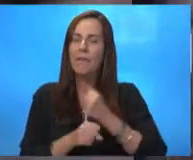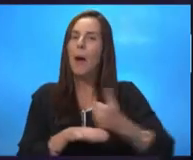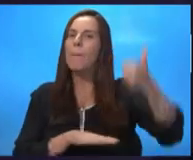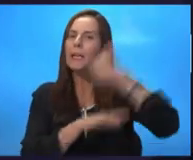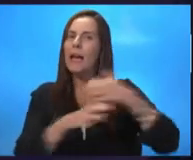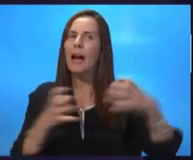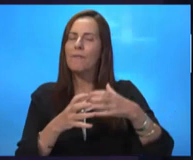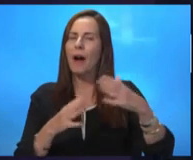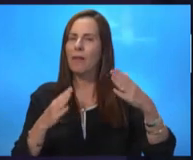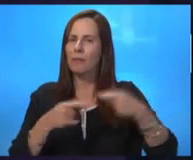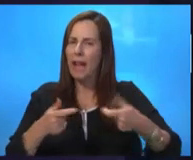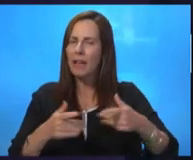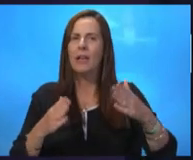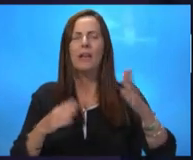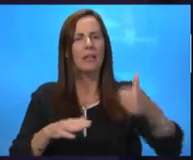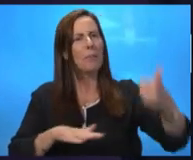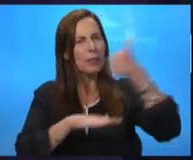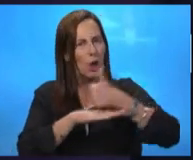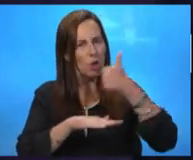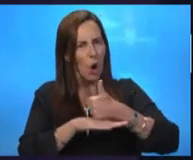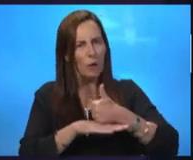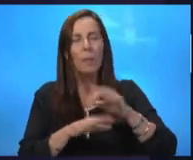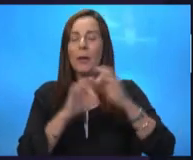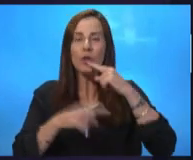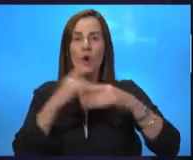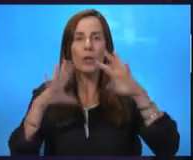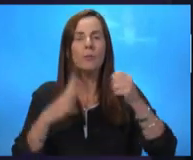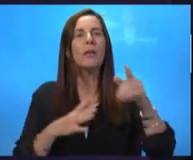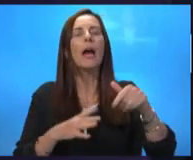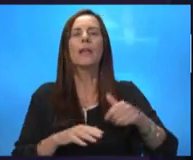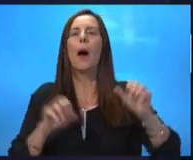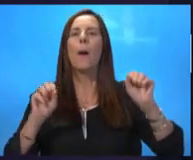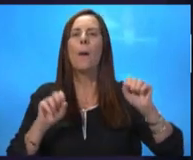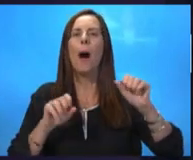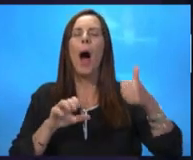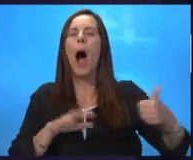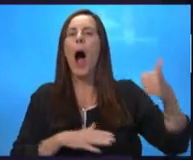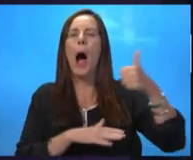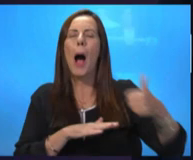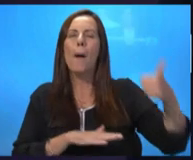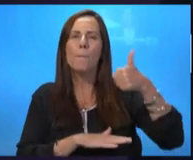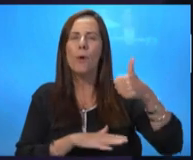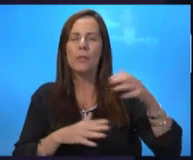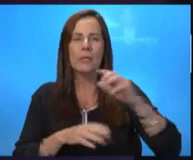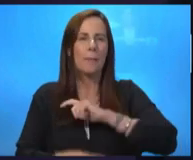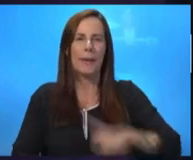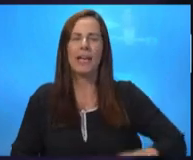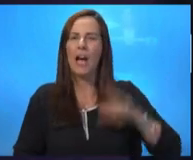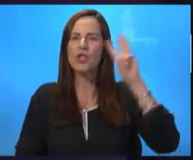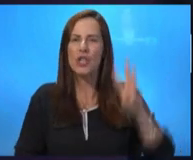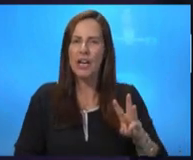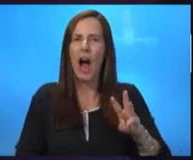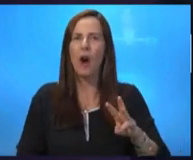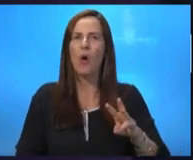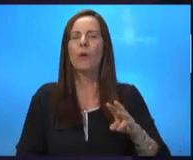נדל"ן גדולה, ישבה בדירקטוריונים שונים, ובתחילת שנות ה-90 היא הייתה הבוסית של מישל אובמה בעיריית שיקגו, כאשר אובמה נבחר לנשיאות,